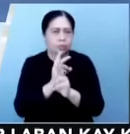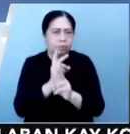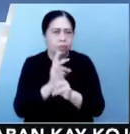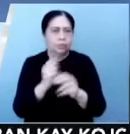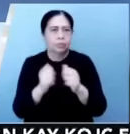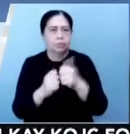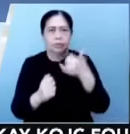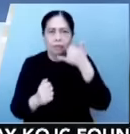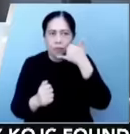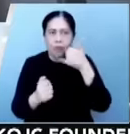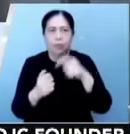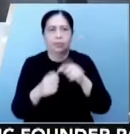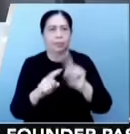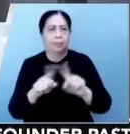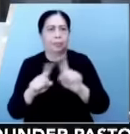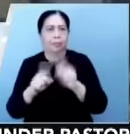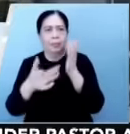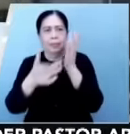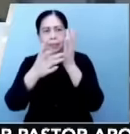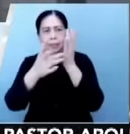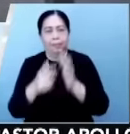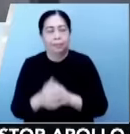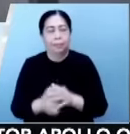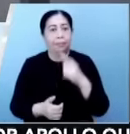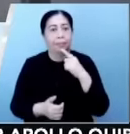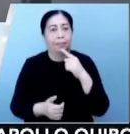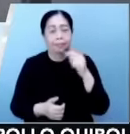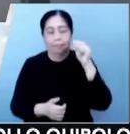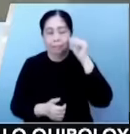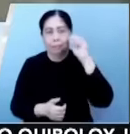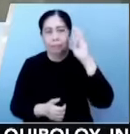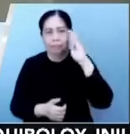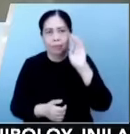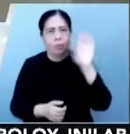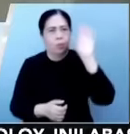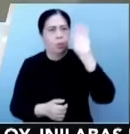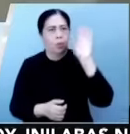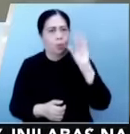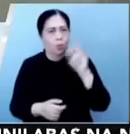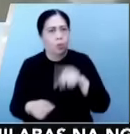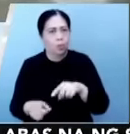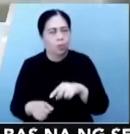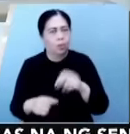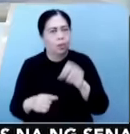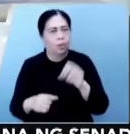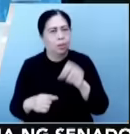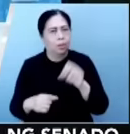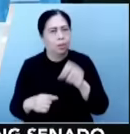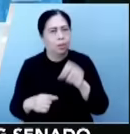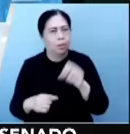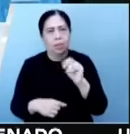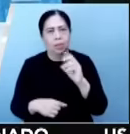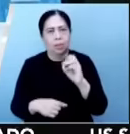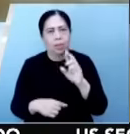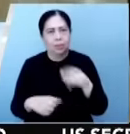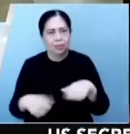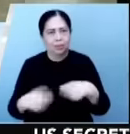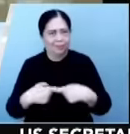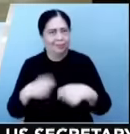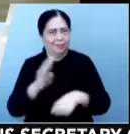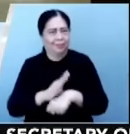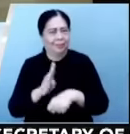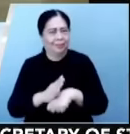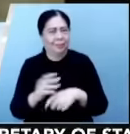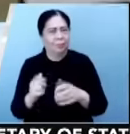iba pang teknolohiya. Ayon kay Blinken, extraordinary daw ang semiconductor industry sa Pilipinas kung saan nasa 3